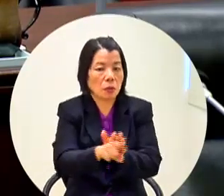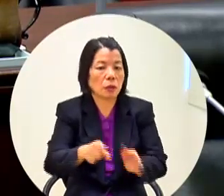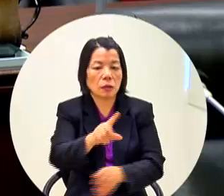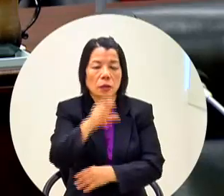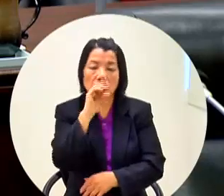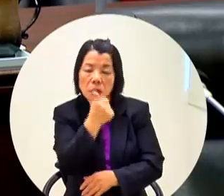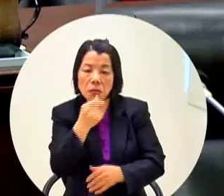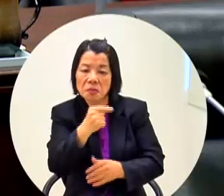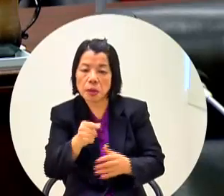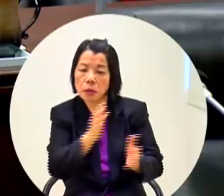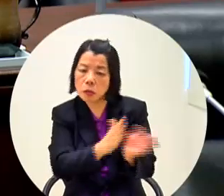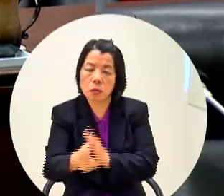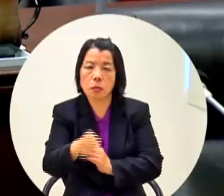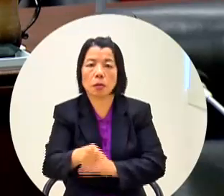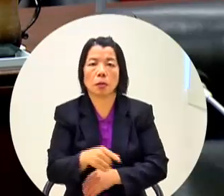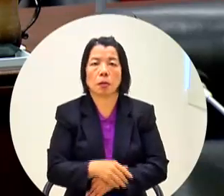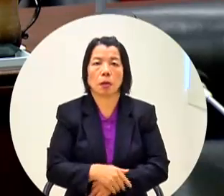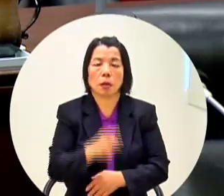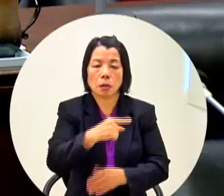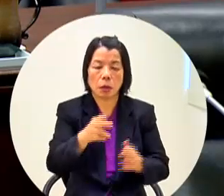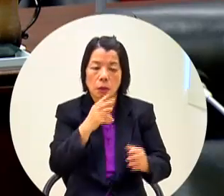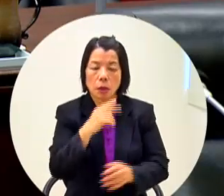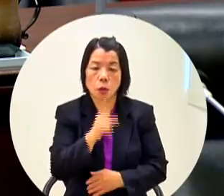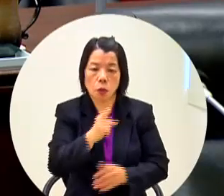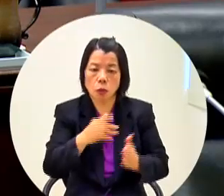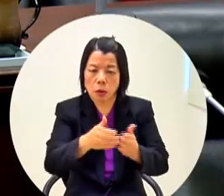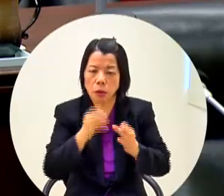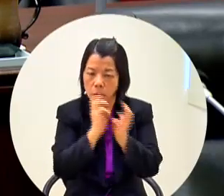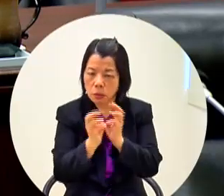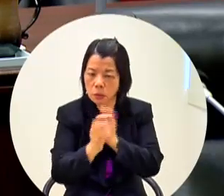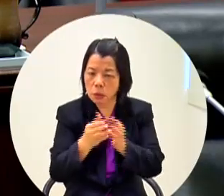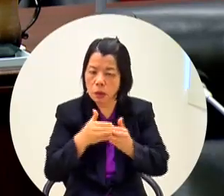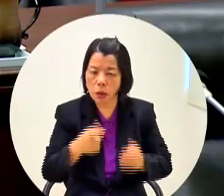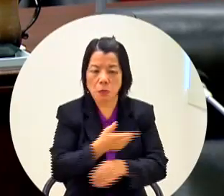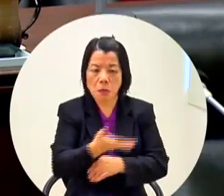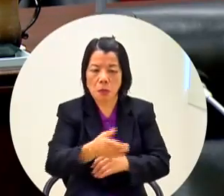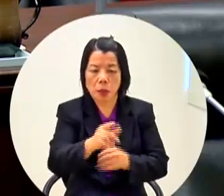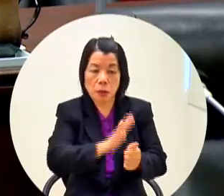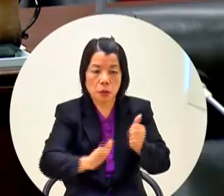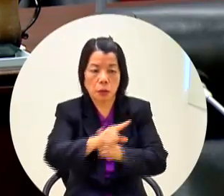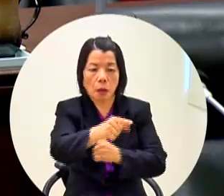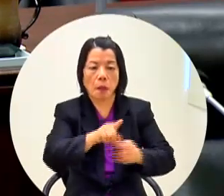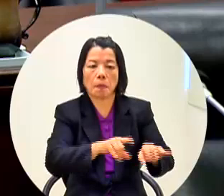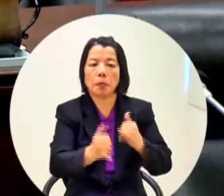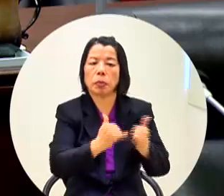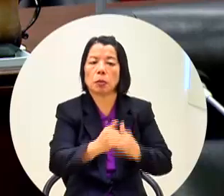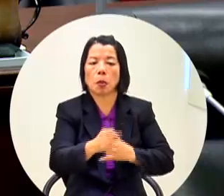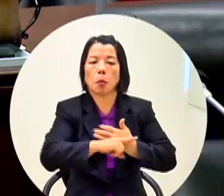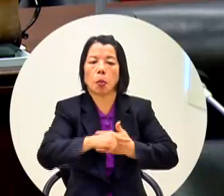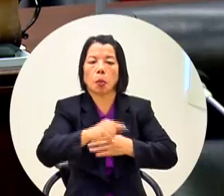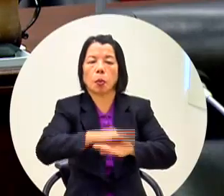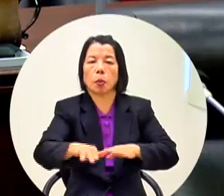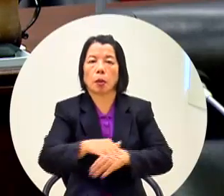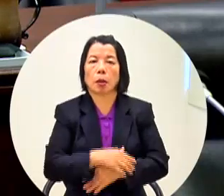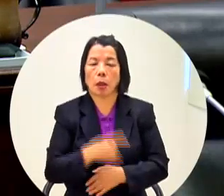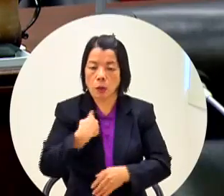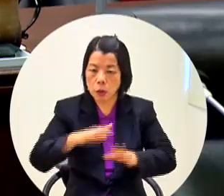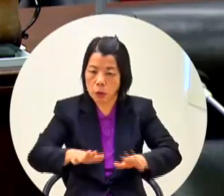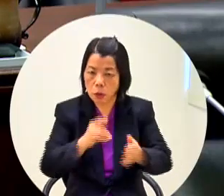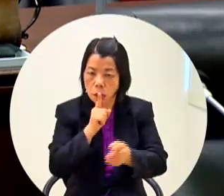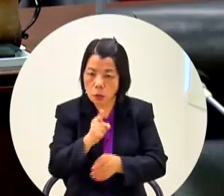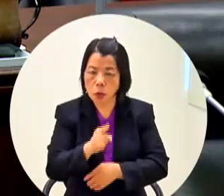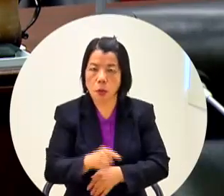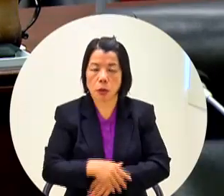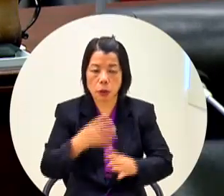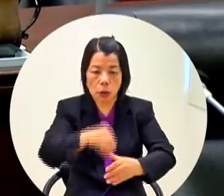会让民众混淆，希望说你说法要精确，不然只会制造民众的恐慌。那再来我想要问的就是，因为其实这个投开